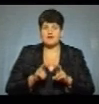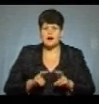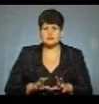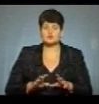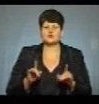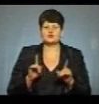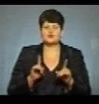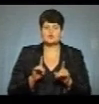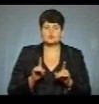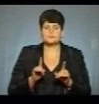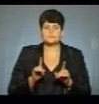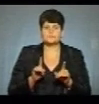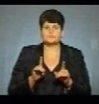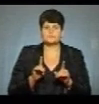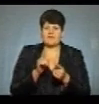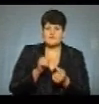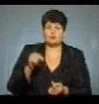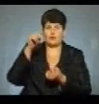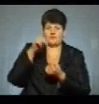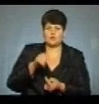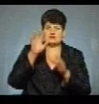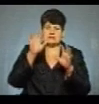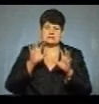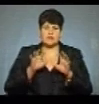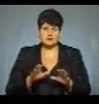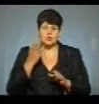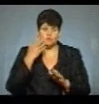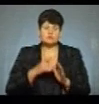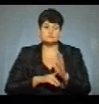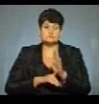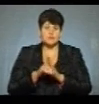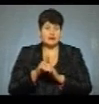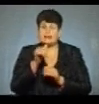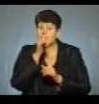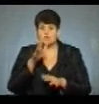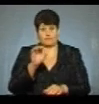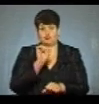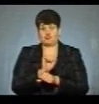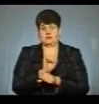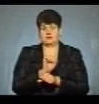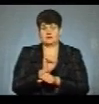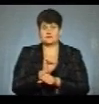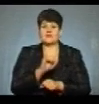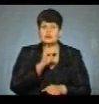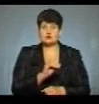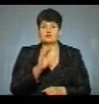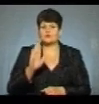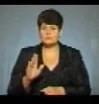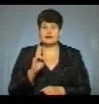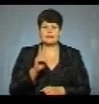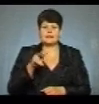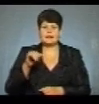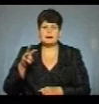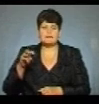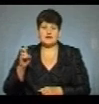щодо відповідності законодавства, і коли вона запущена, її неможливо там зупинити. Ігор Володимирович Клименко наголосив в